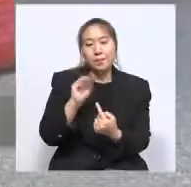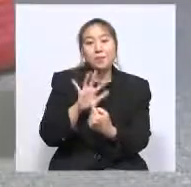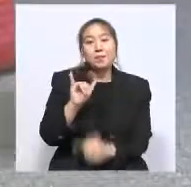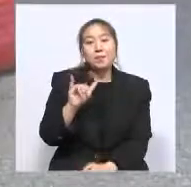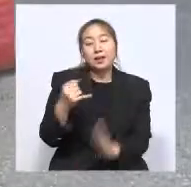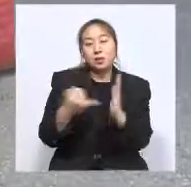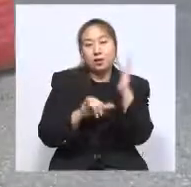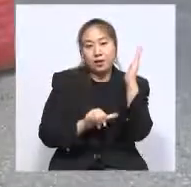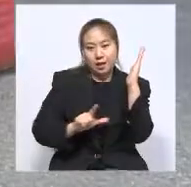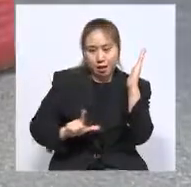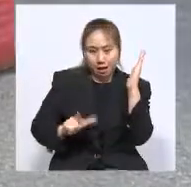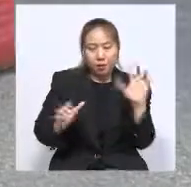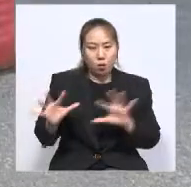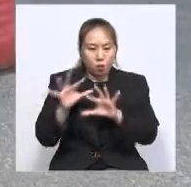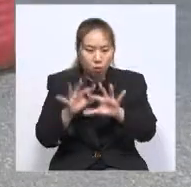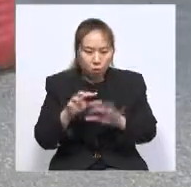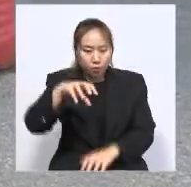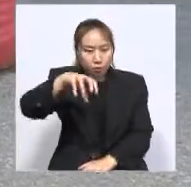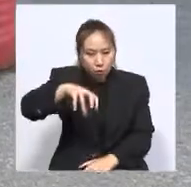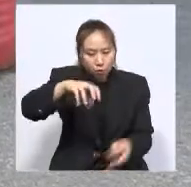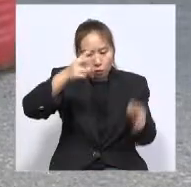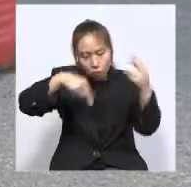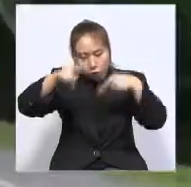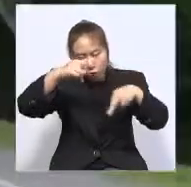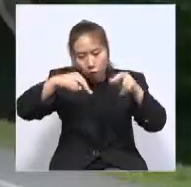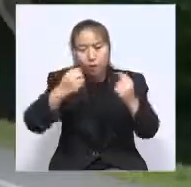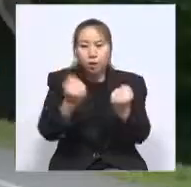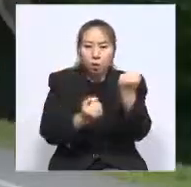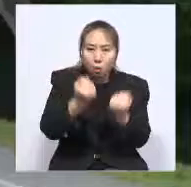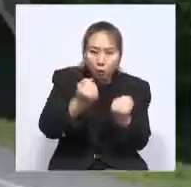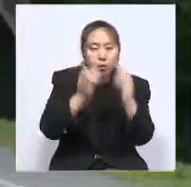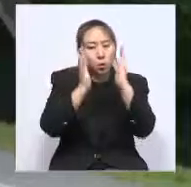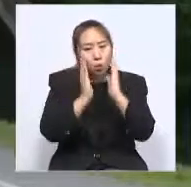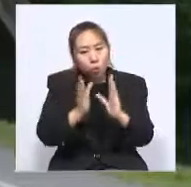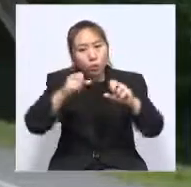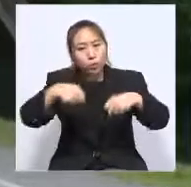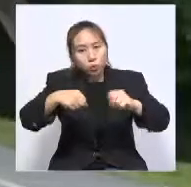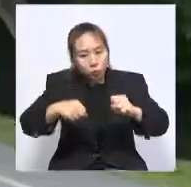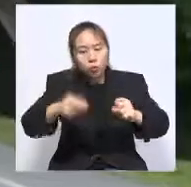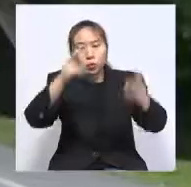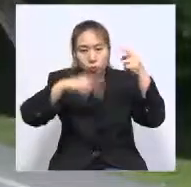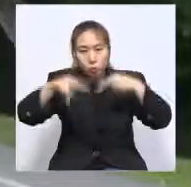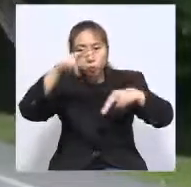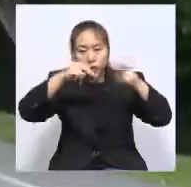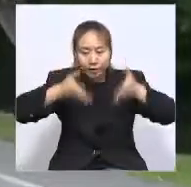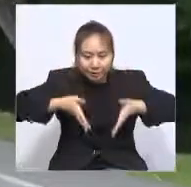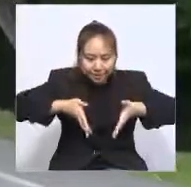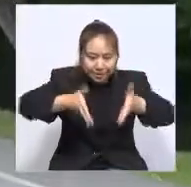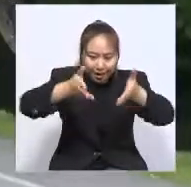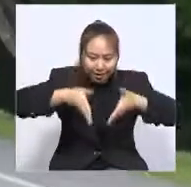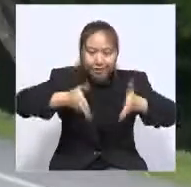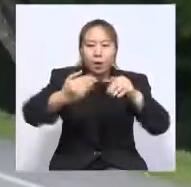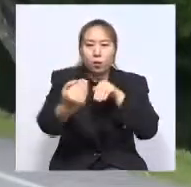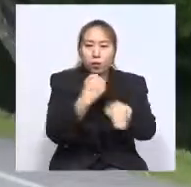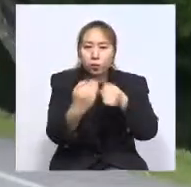ลาได้นำกำลังตั้งจุดตรวจจุดสกัดตรวจค้นบุคคลรถยนต์รถจักรยานยนต์ต้องสงสัยที่ใช้เส้นทางสัญจร